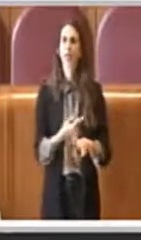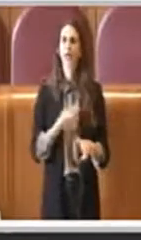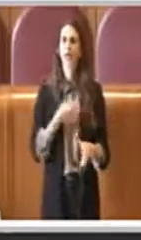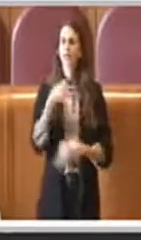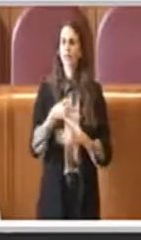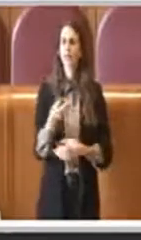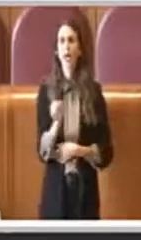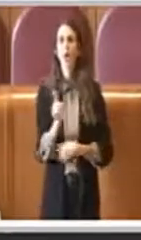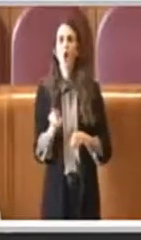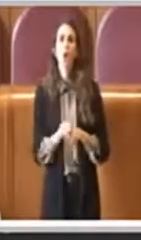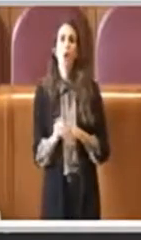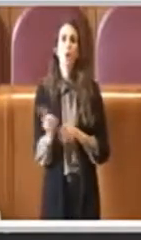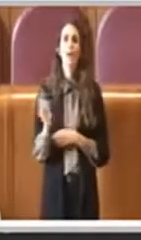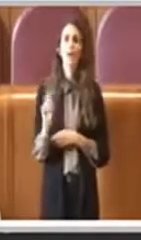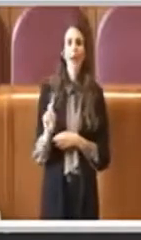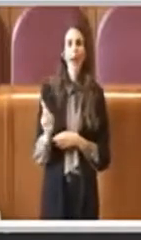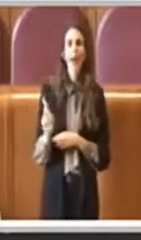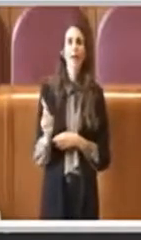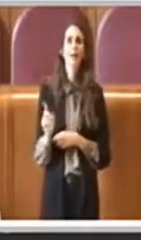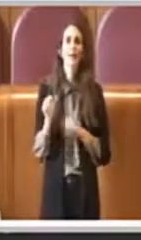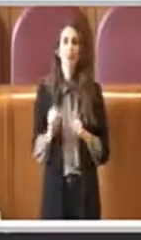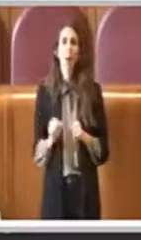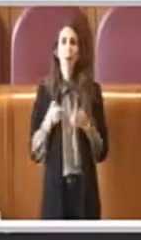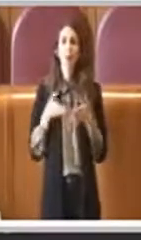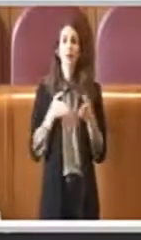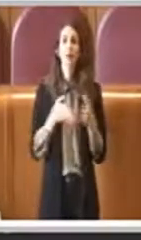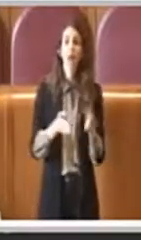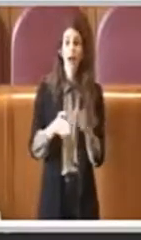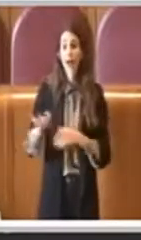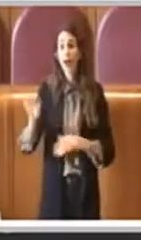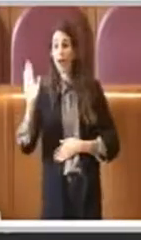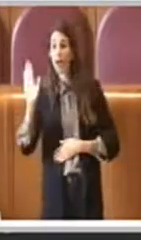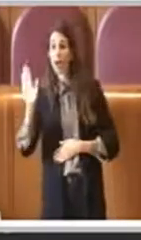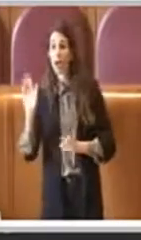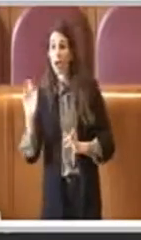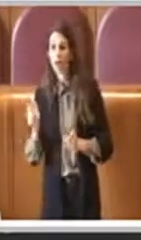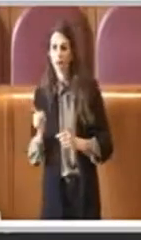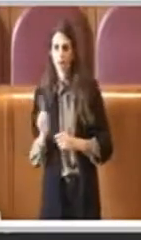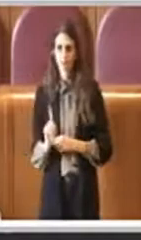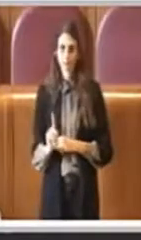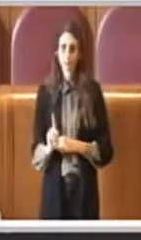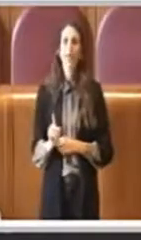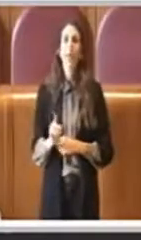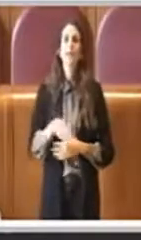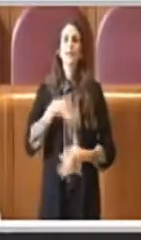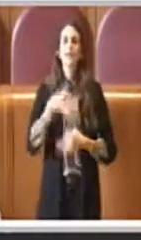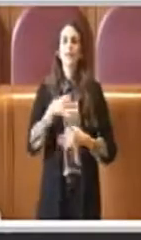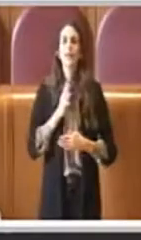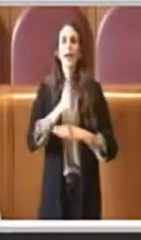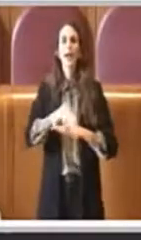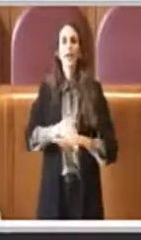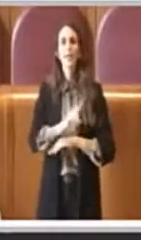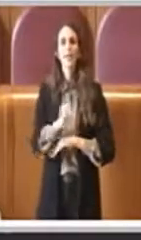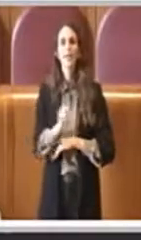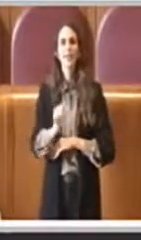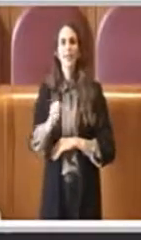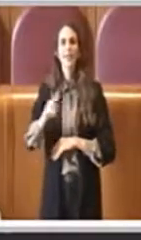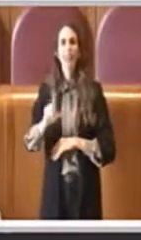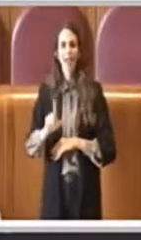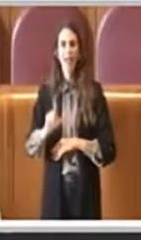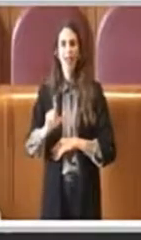come il taxi, che lo puoi prendere per strada. Quindi vuol dire che l'accesso a ZADL è limitata